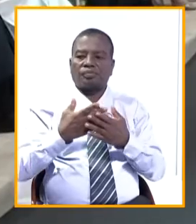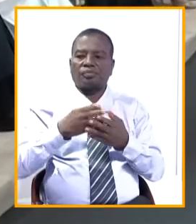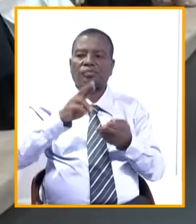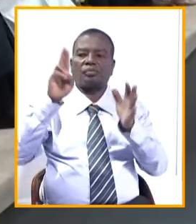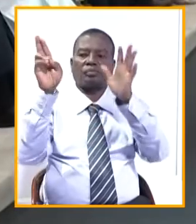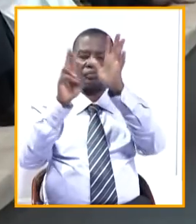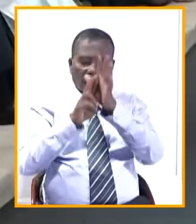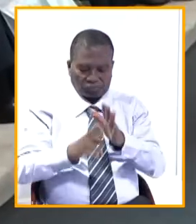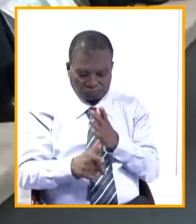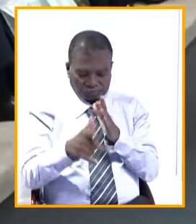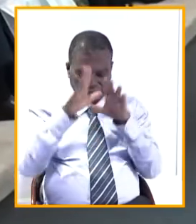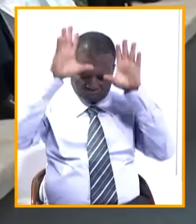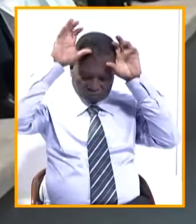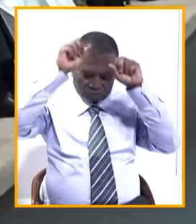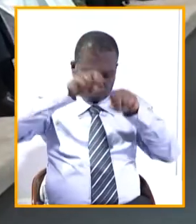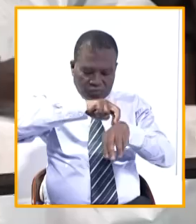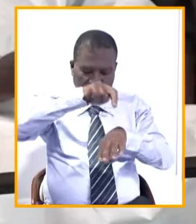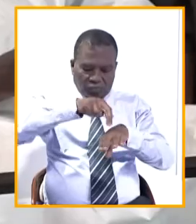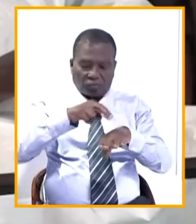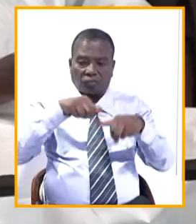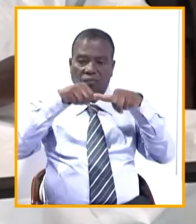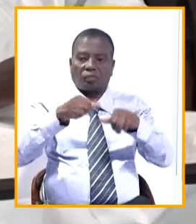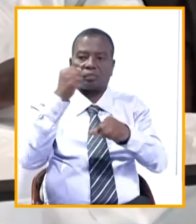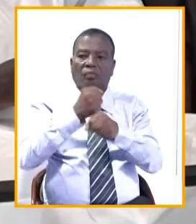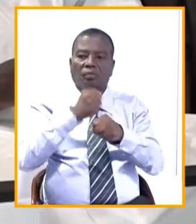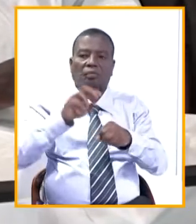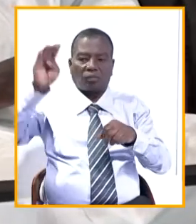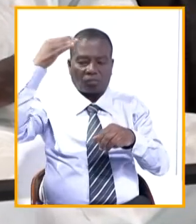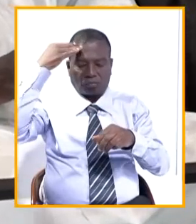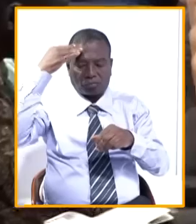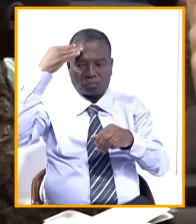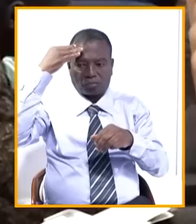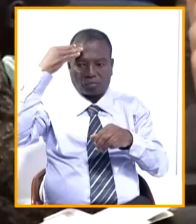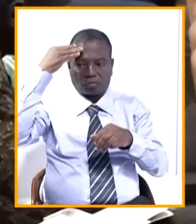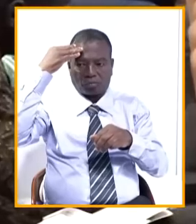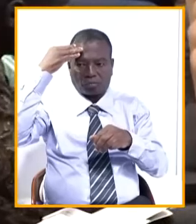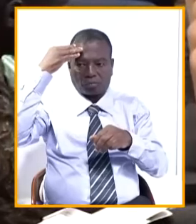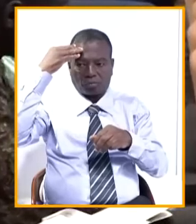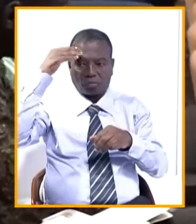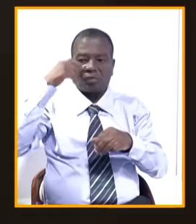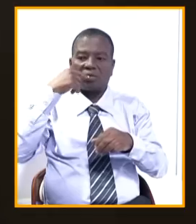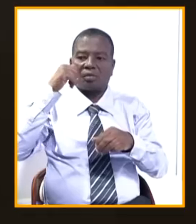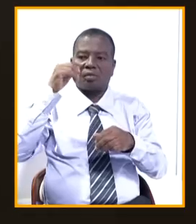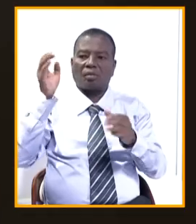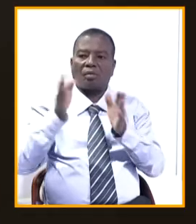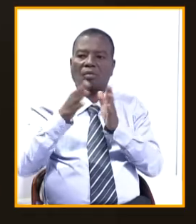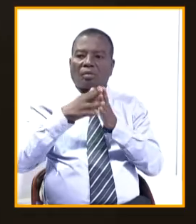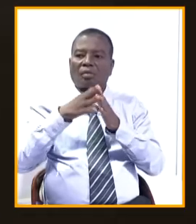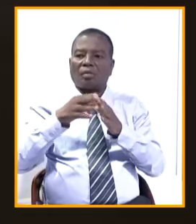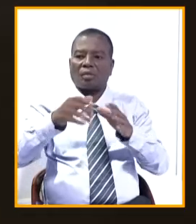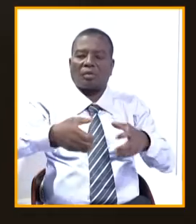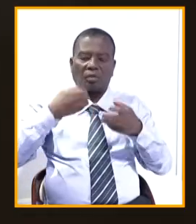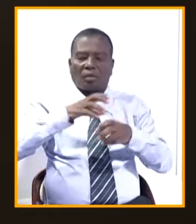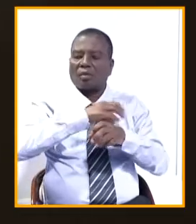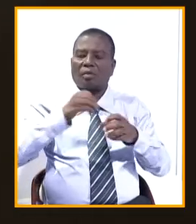Représentant le vice-président de la République pour le reste des travaux, le ministre d'État, Kobinon Kwasi Agyumani, se félicite de la volonté des partenaires